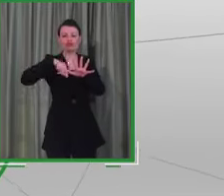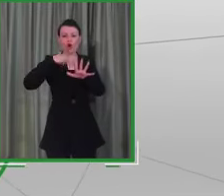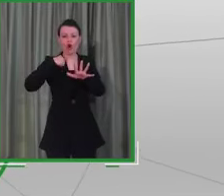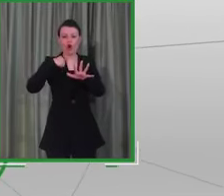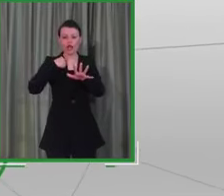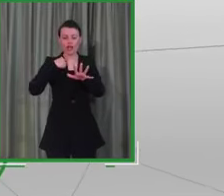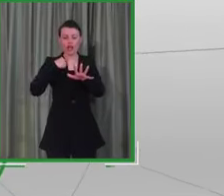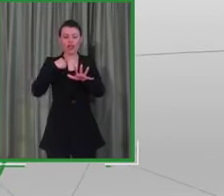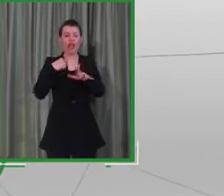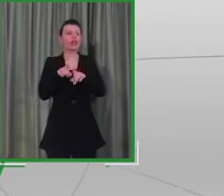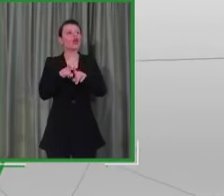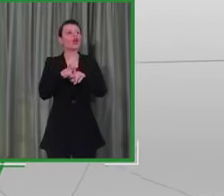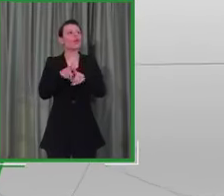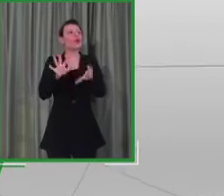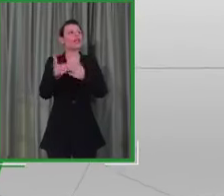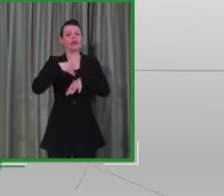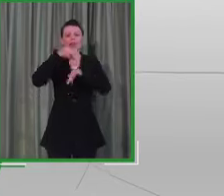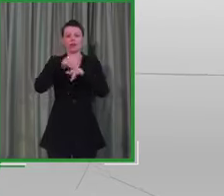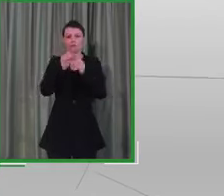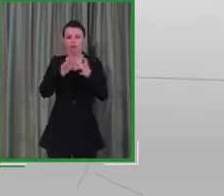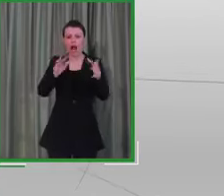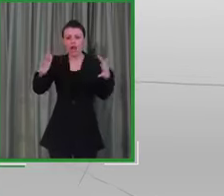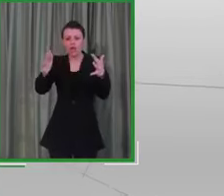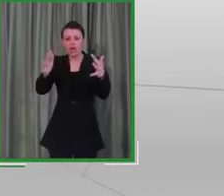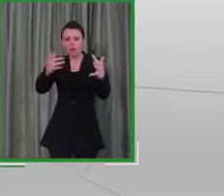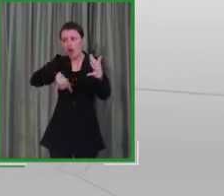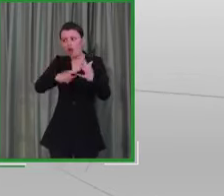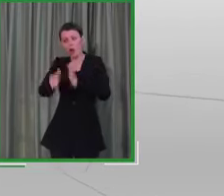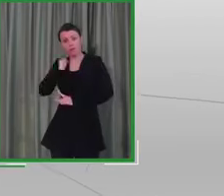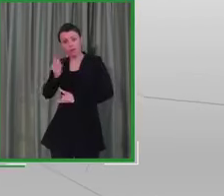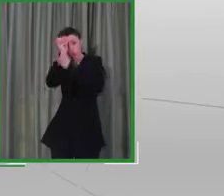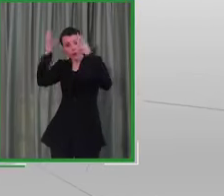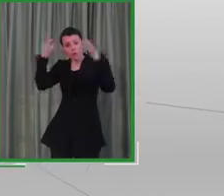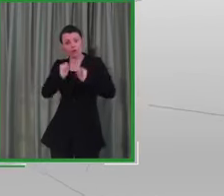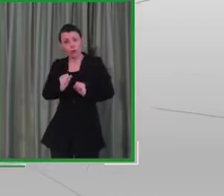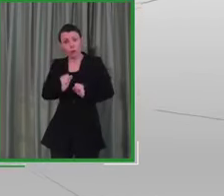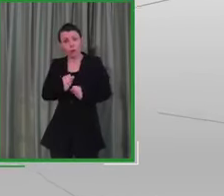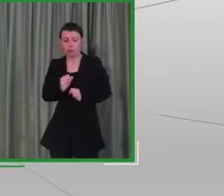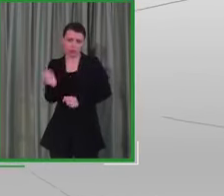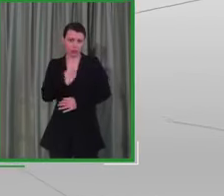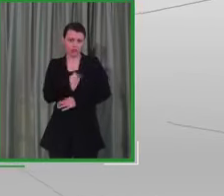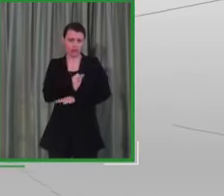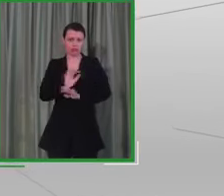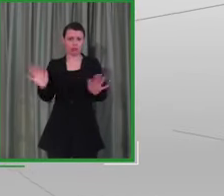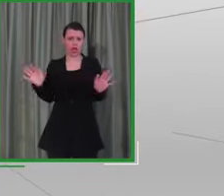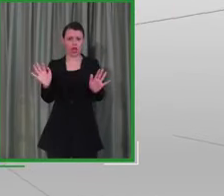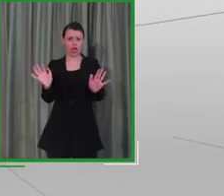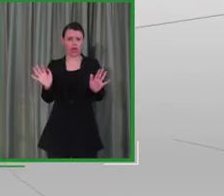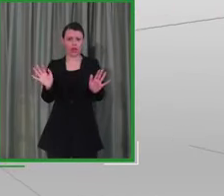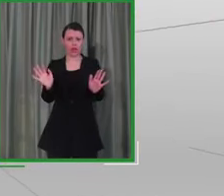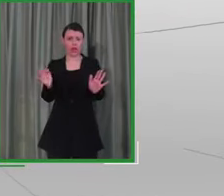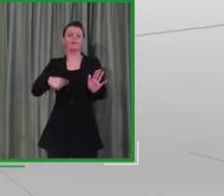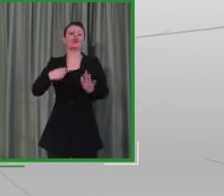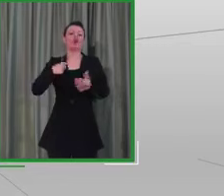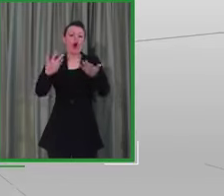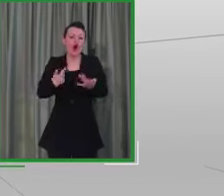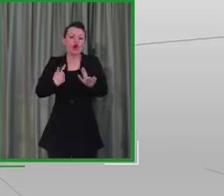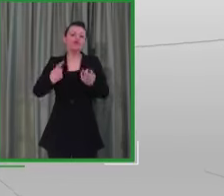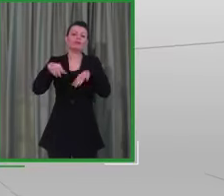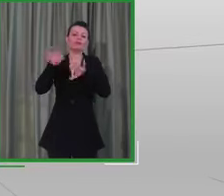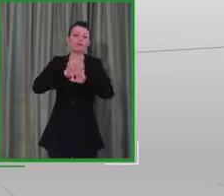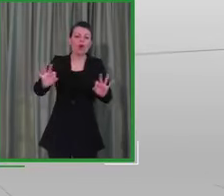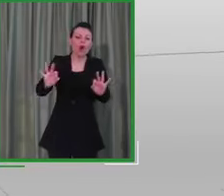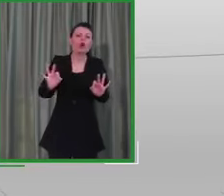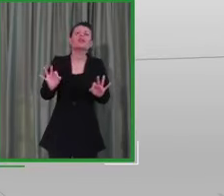scenario pandemico che mai avremmo potuto immaginare ma al quale oggi siamo pronti e contro cui ci